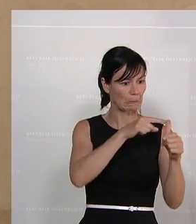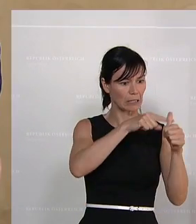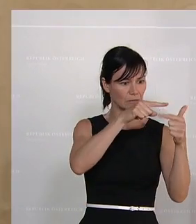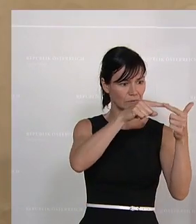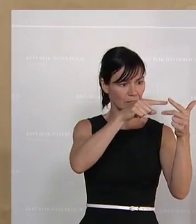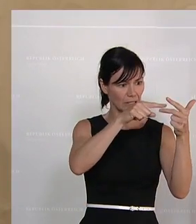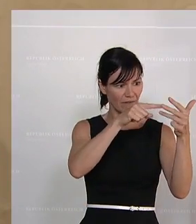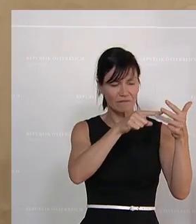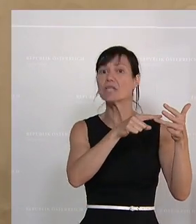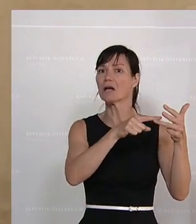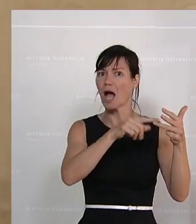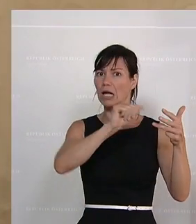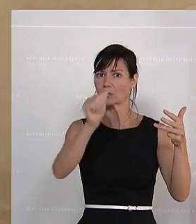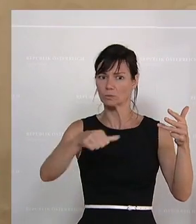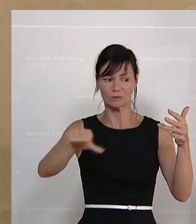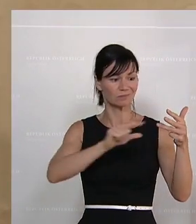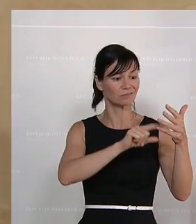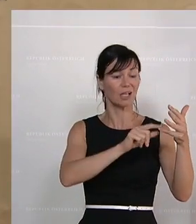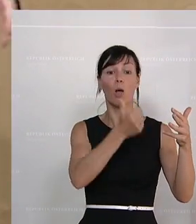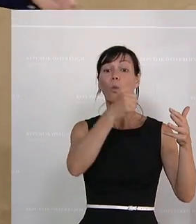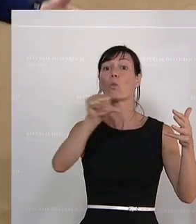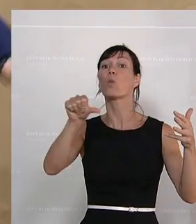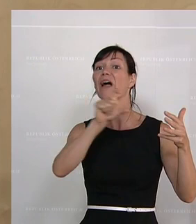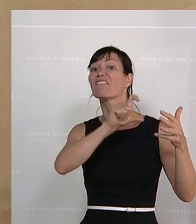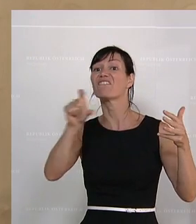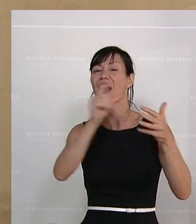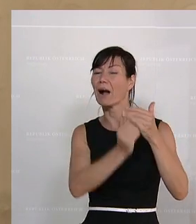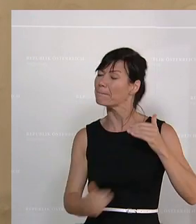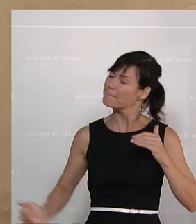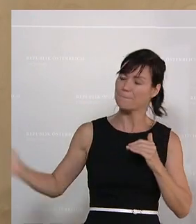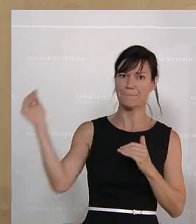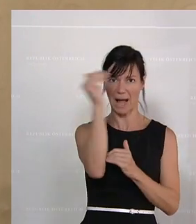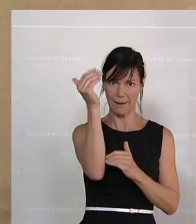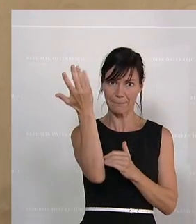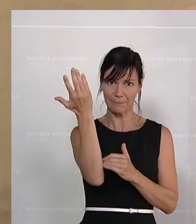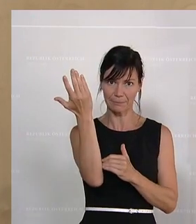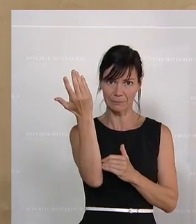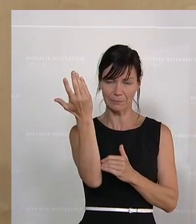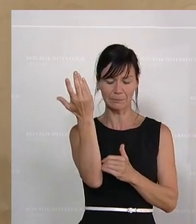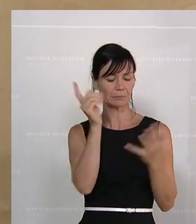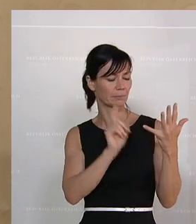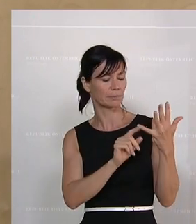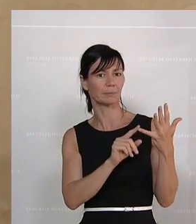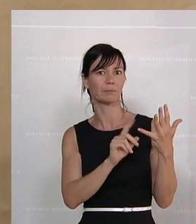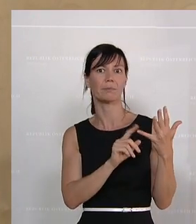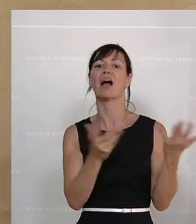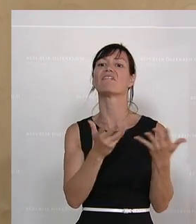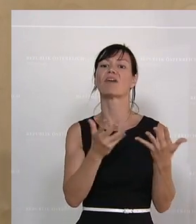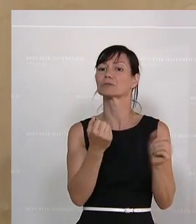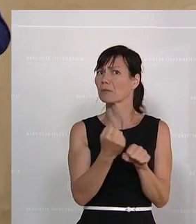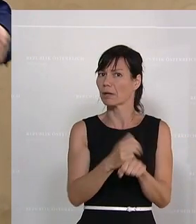das hundertfache der anderen projekte von der summe her die hier geflossen ist und wir haben gefunden eine homepage